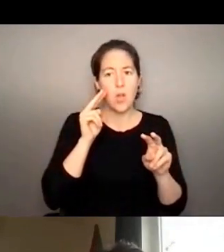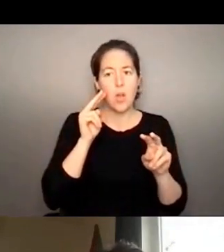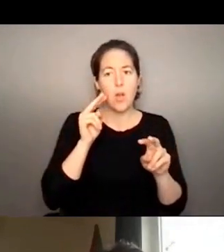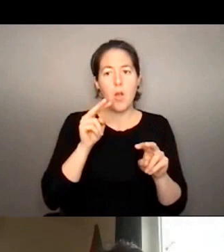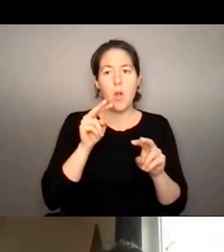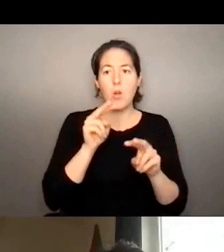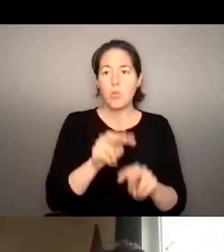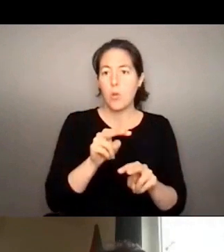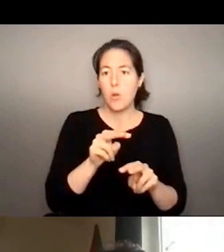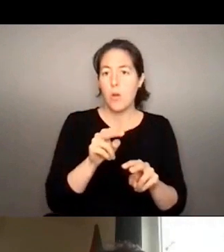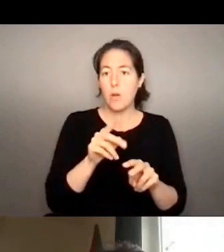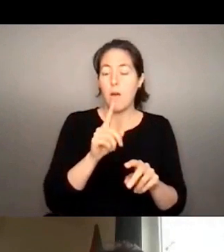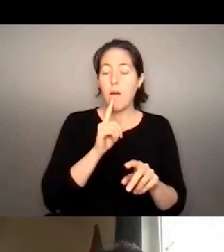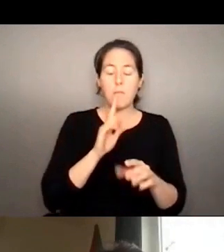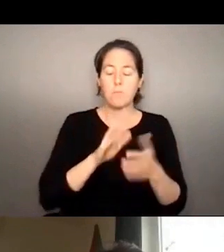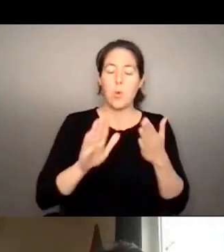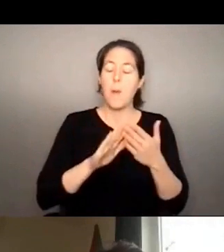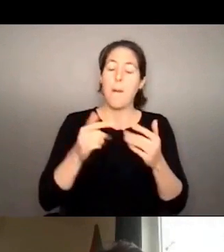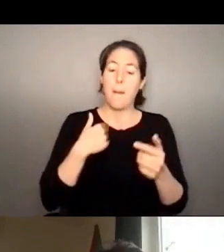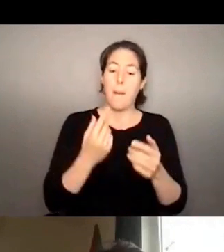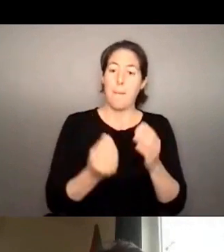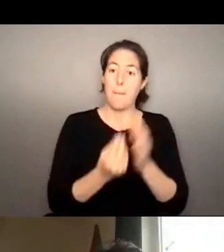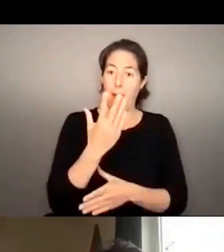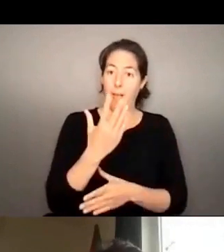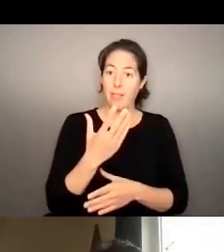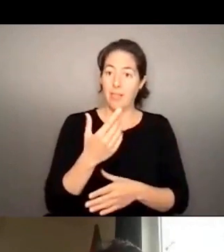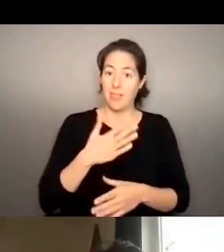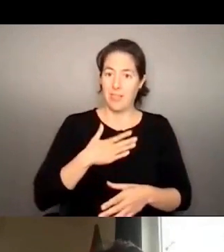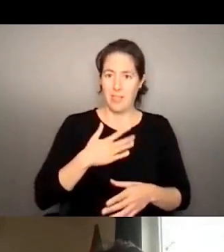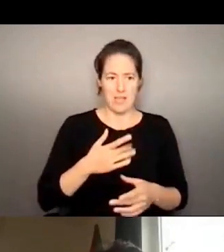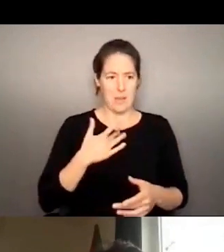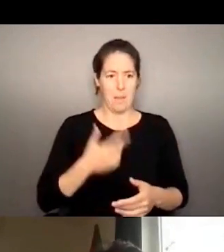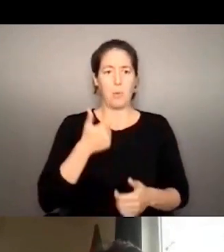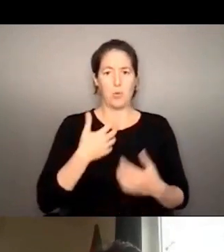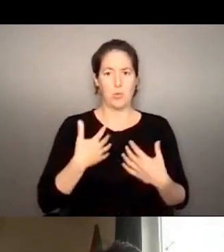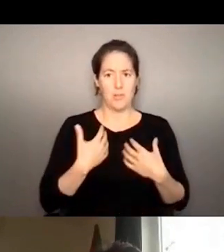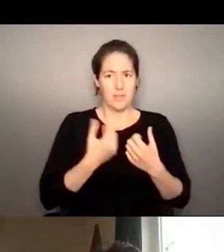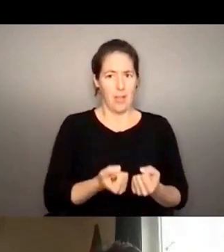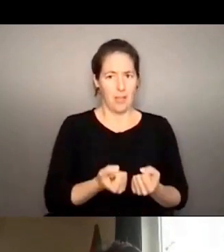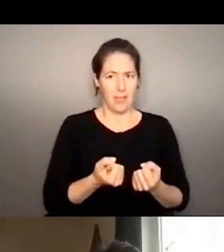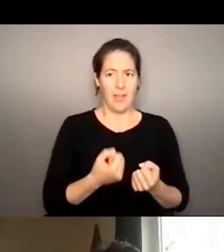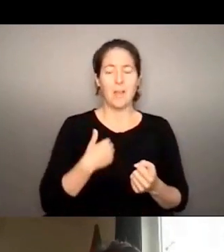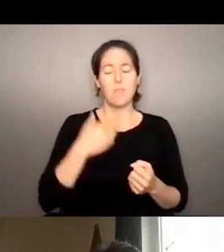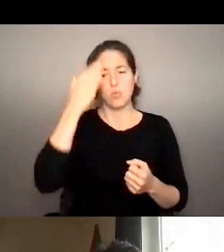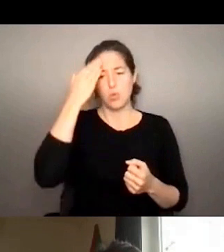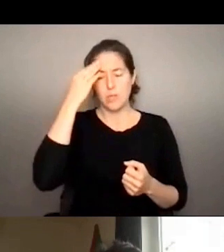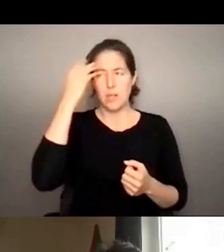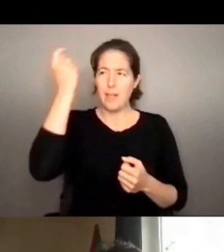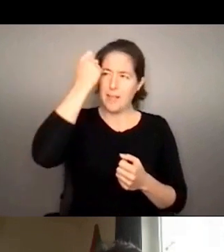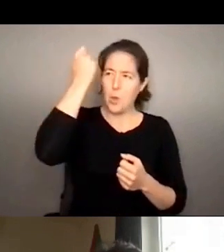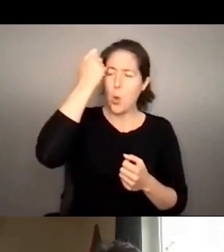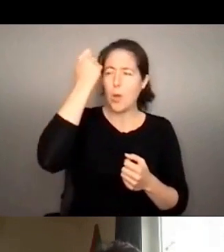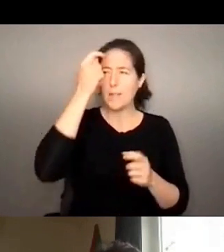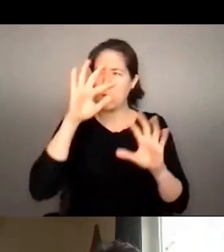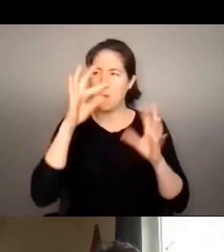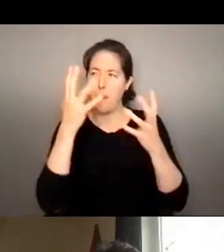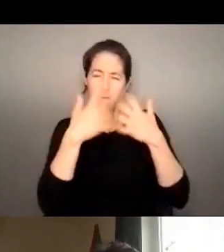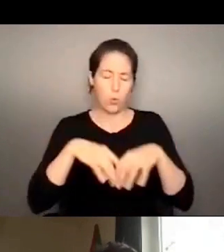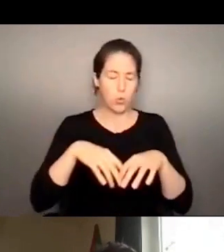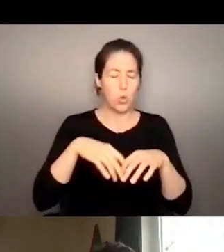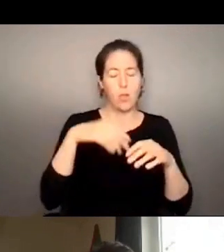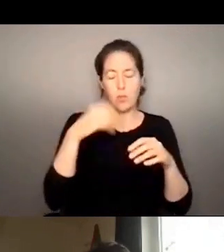j'observe une meilleure santé de mes plantes. Je comprends bien l'approche théorique de tout ce que ça amène comme intérêt, le compagnonnage, tout ça.